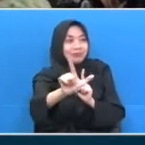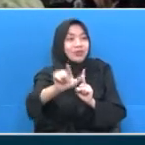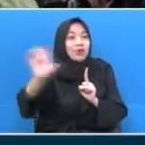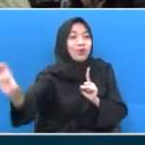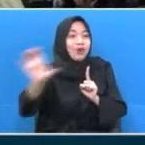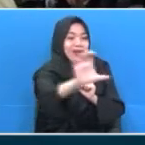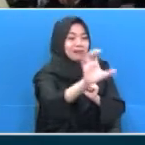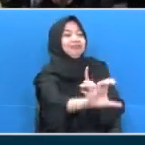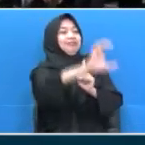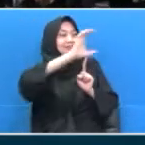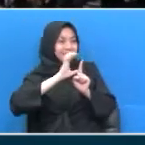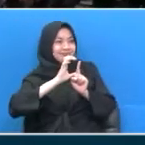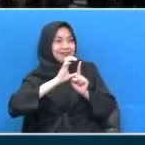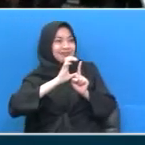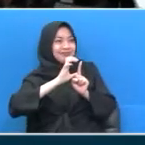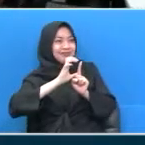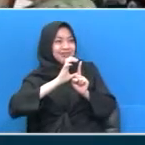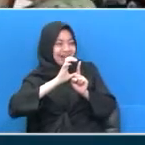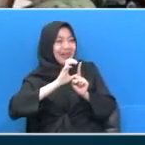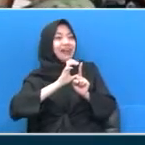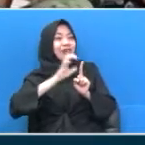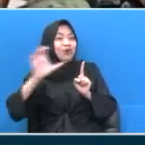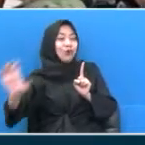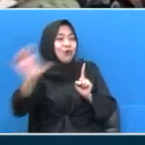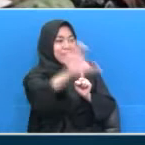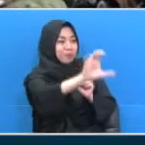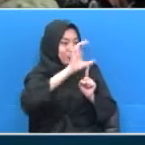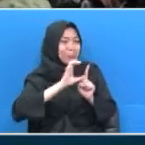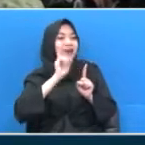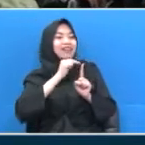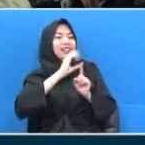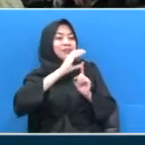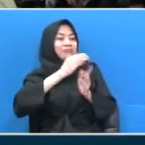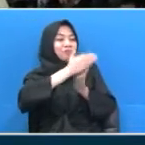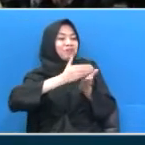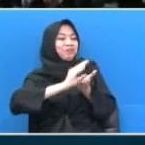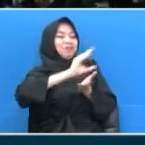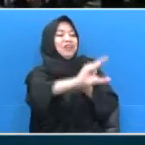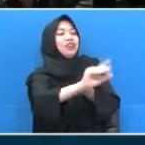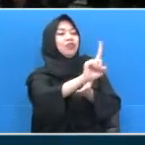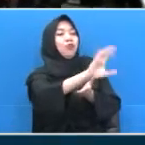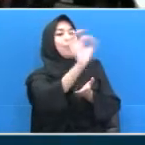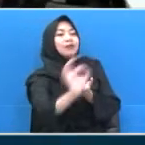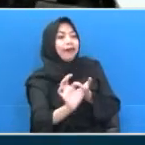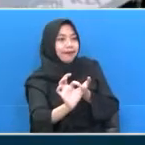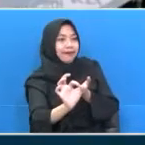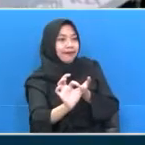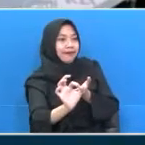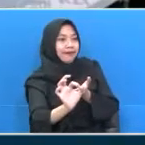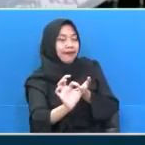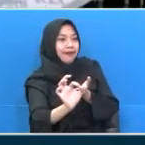dijanjikan untuk mendapatkan kembalian atau apa cashback 10% sebagai bentuk kerjasama nah